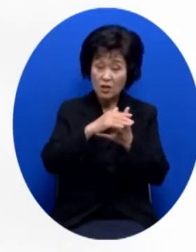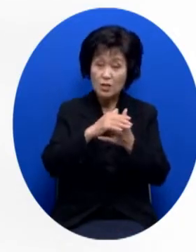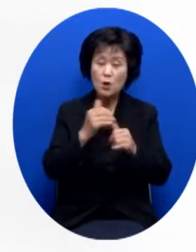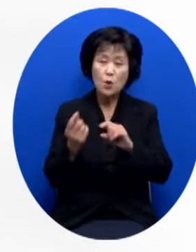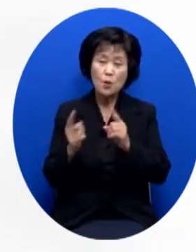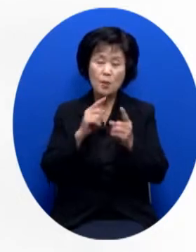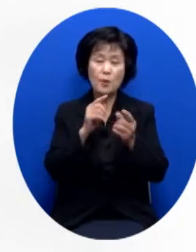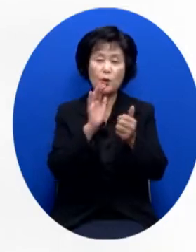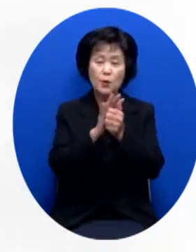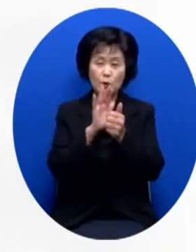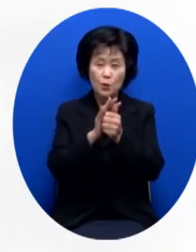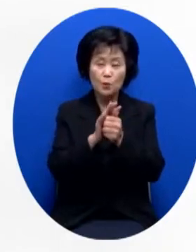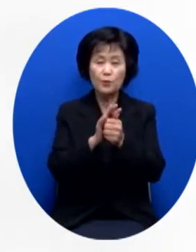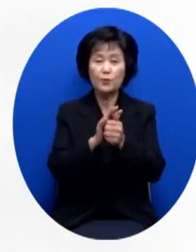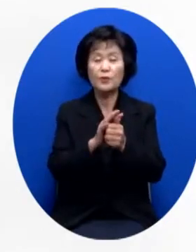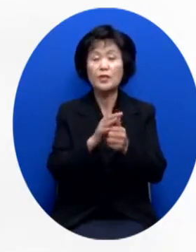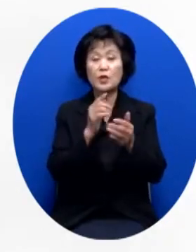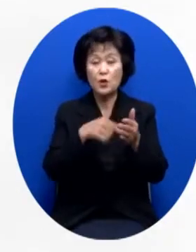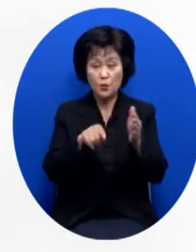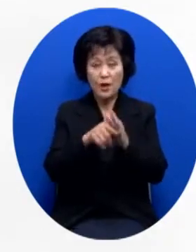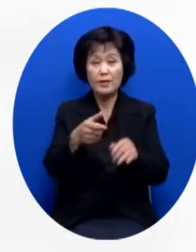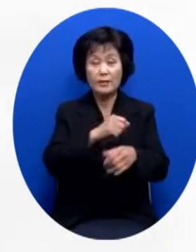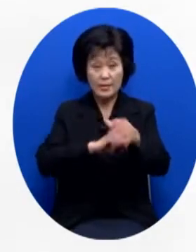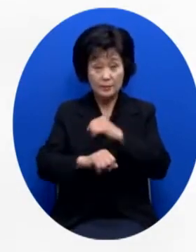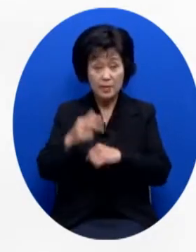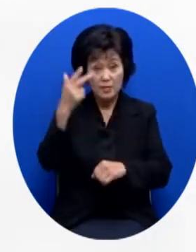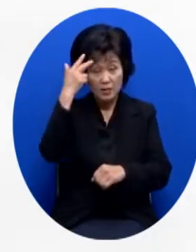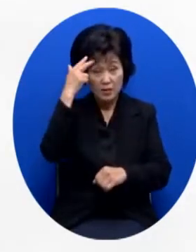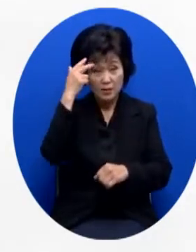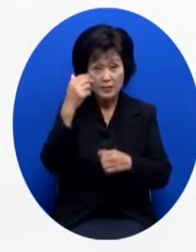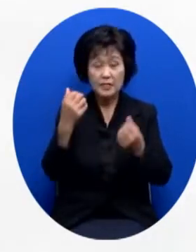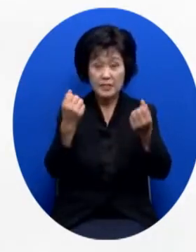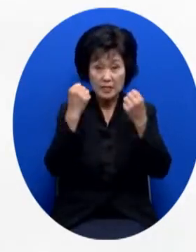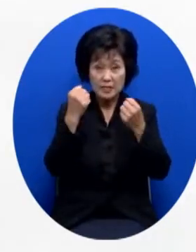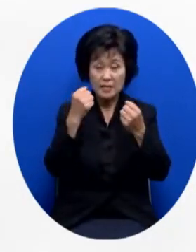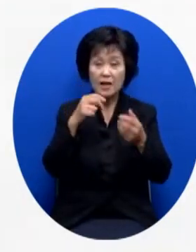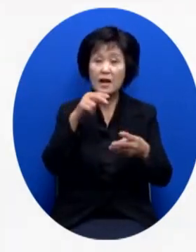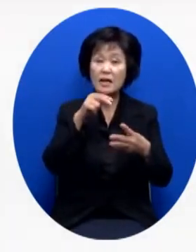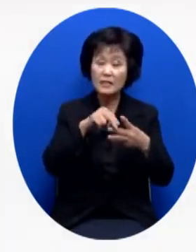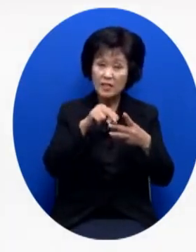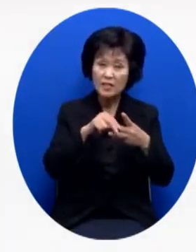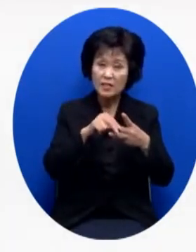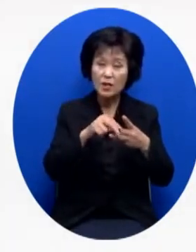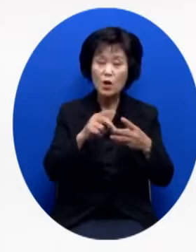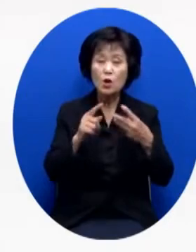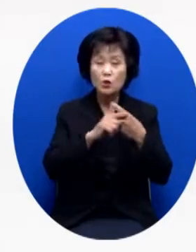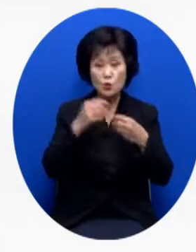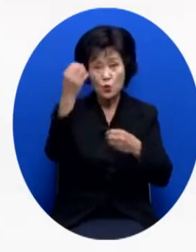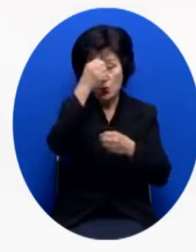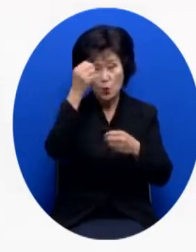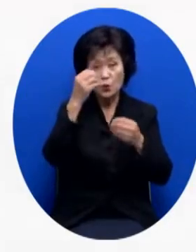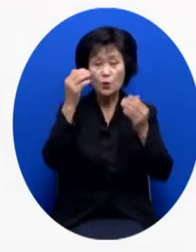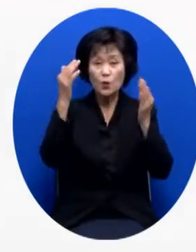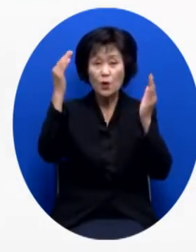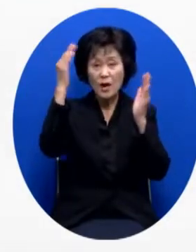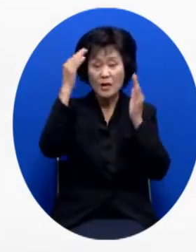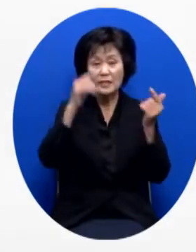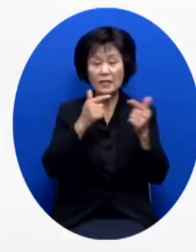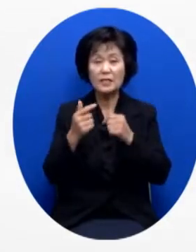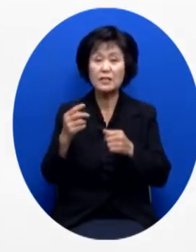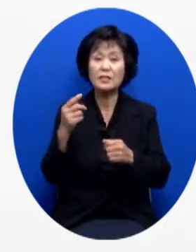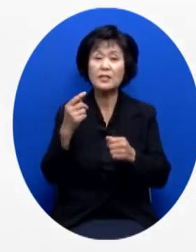보건복지부 중독관리통합센터와 정신건강센터가 선정한 중고등학교 연령대 청소년 24명이 참가할